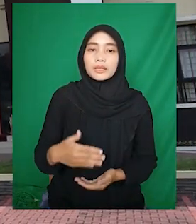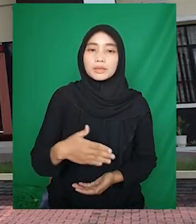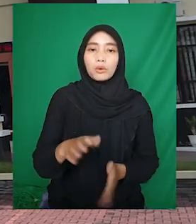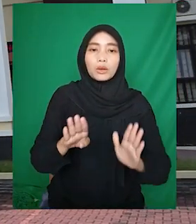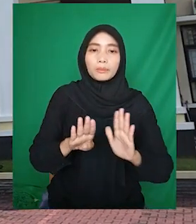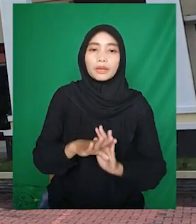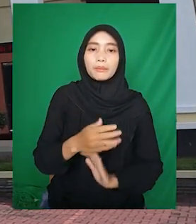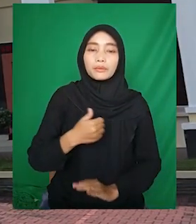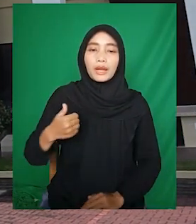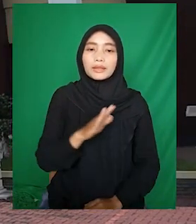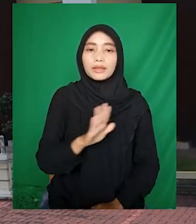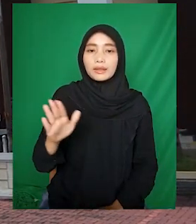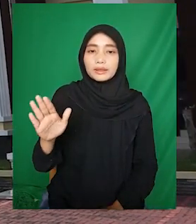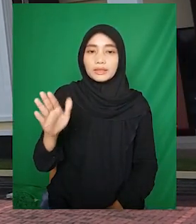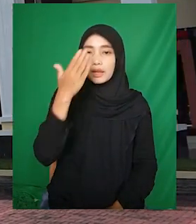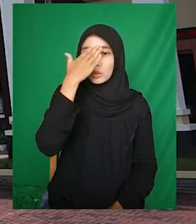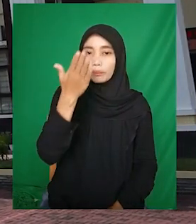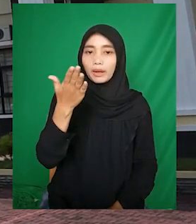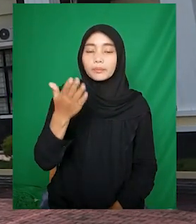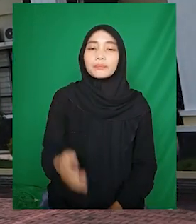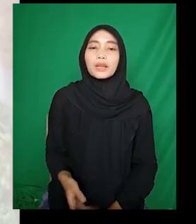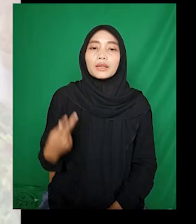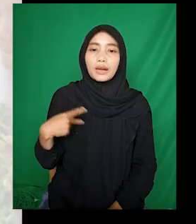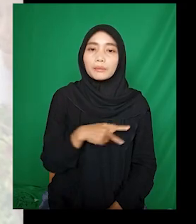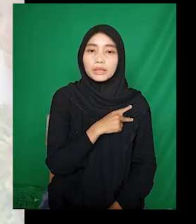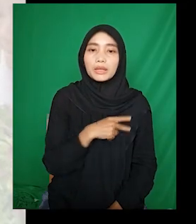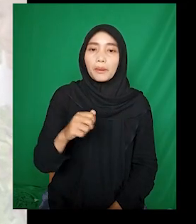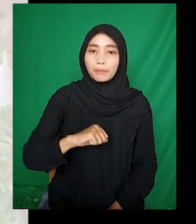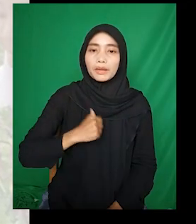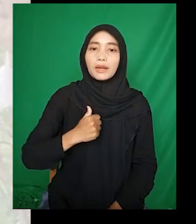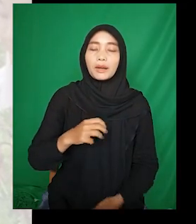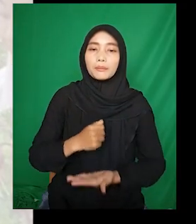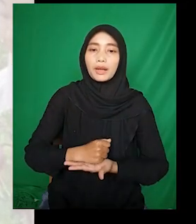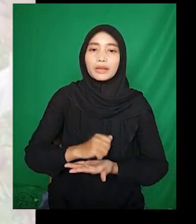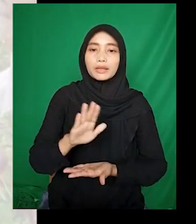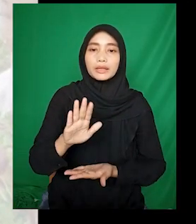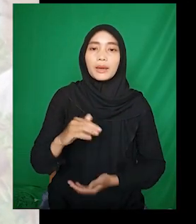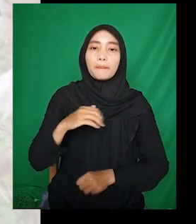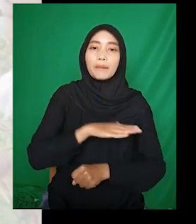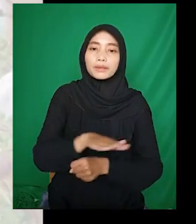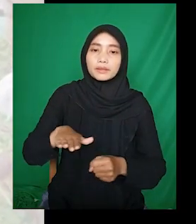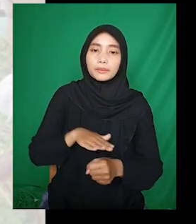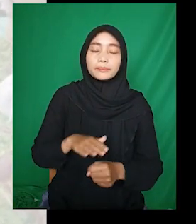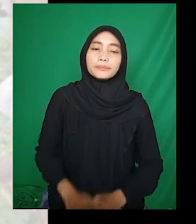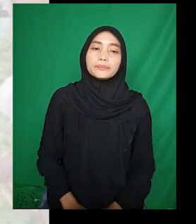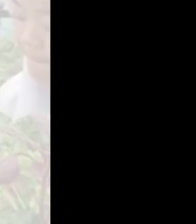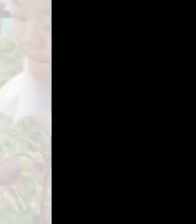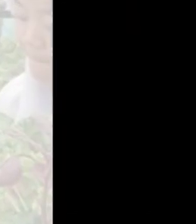Semoga bermanfaat, dan tak lupa, kami bangga melayani bangsa.